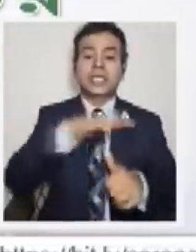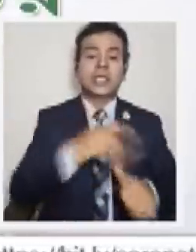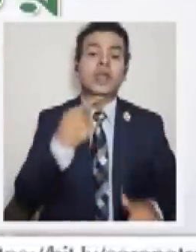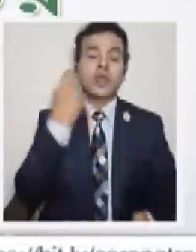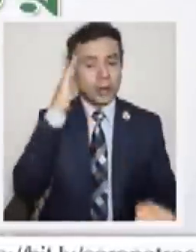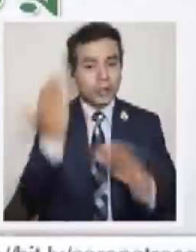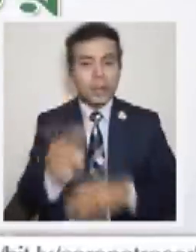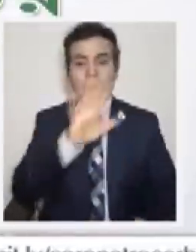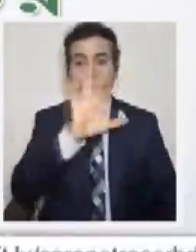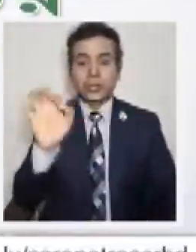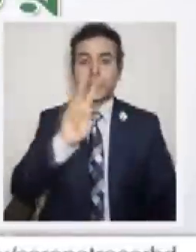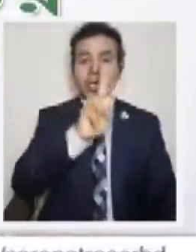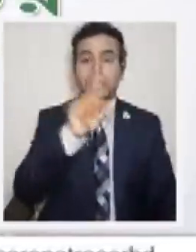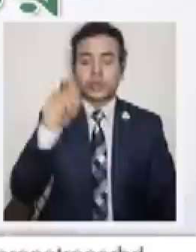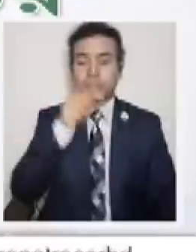6,191 জন।